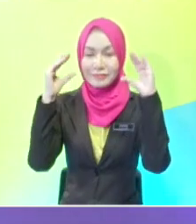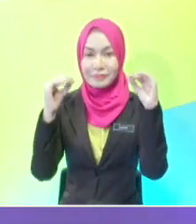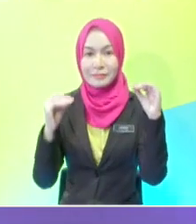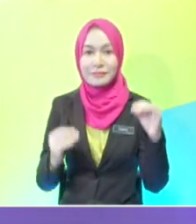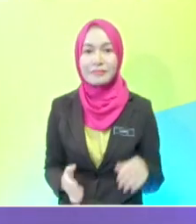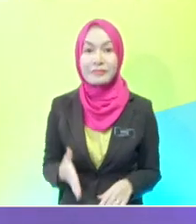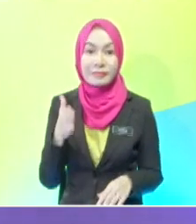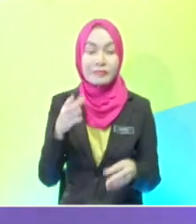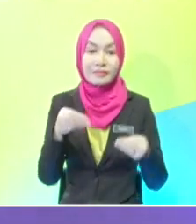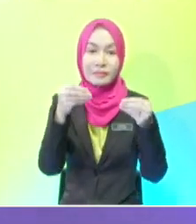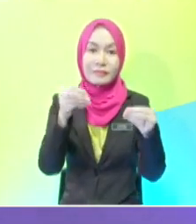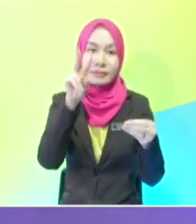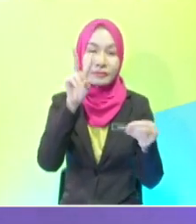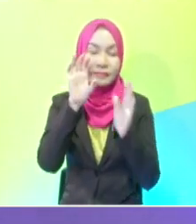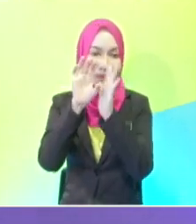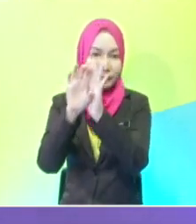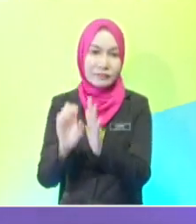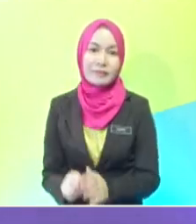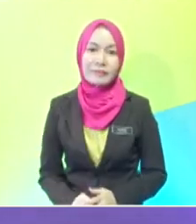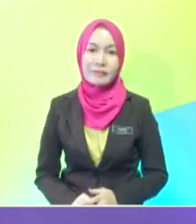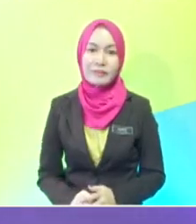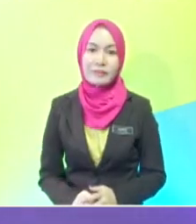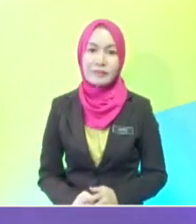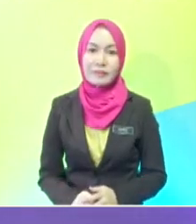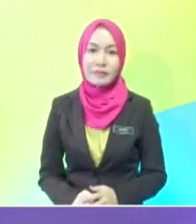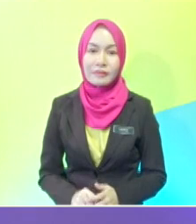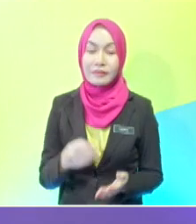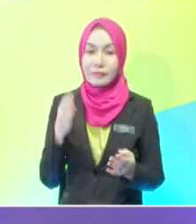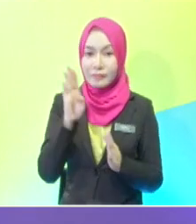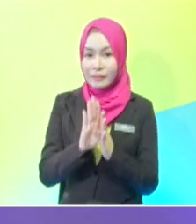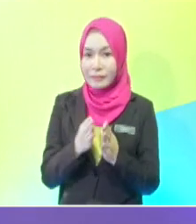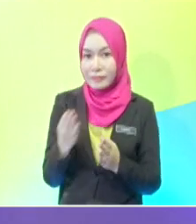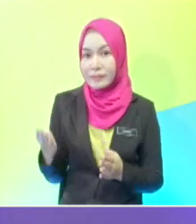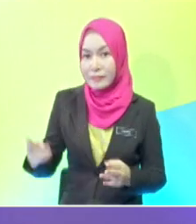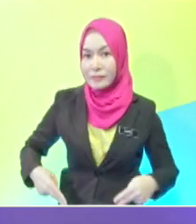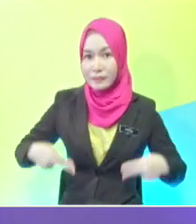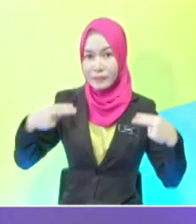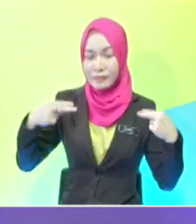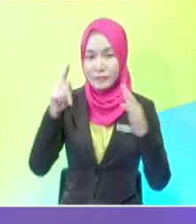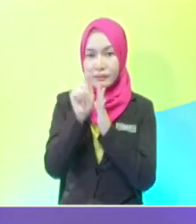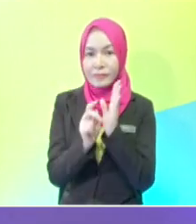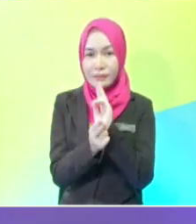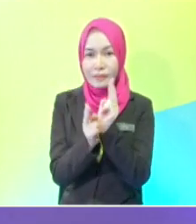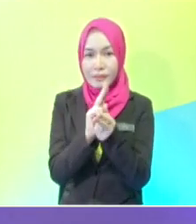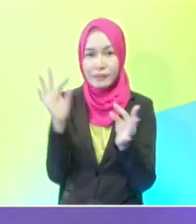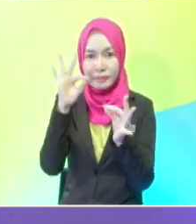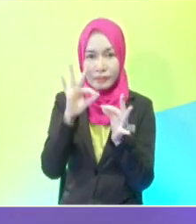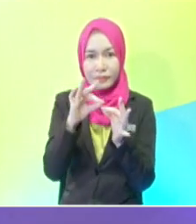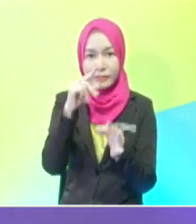dua contoh organisme berubah sesuai genetik Oke kita ambil contoh yang paling senanglah yang biasa